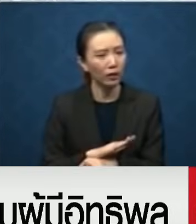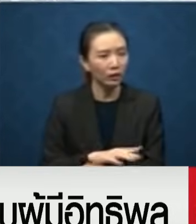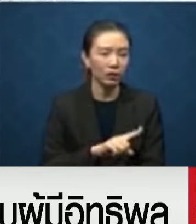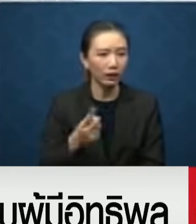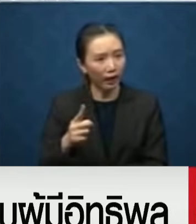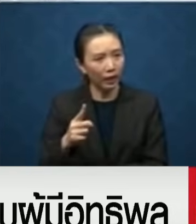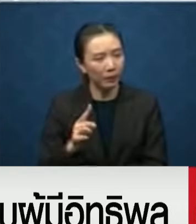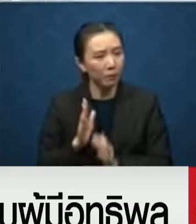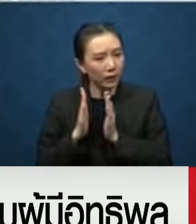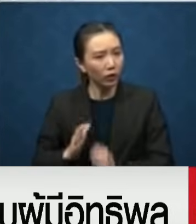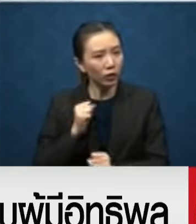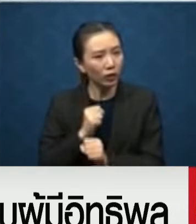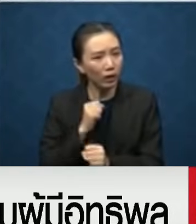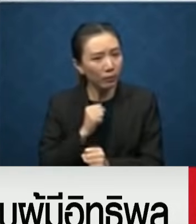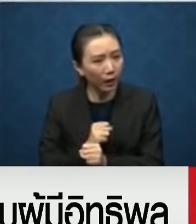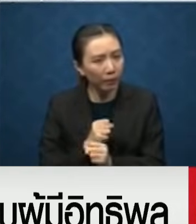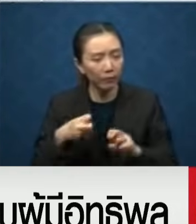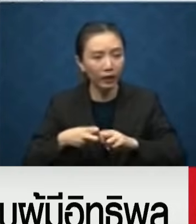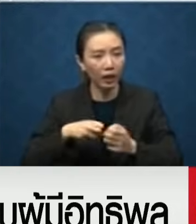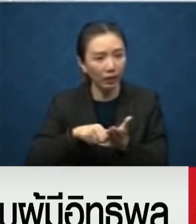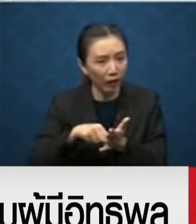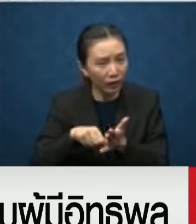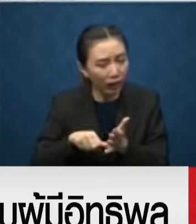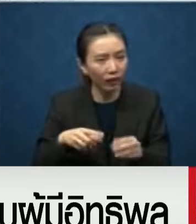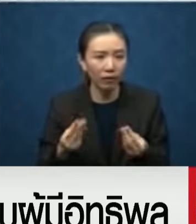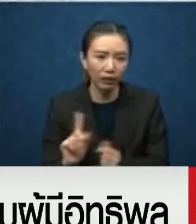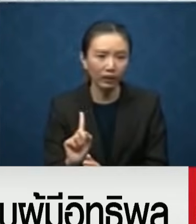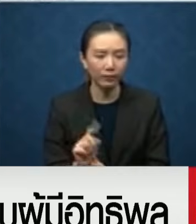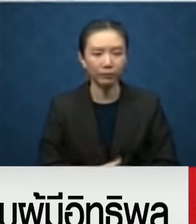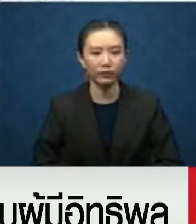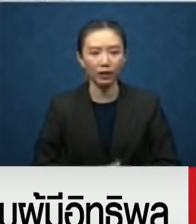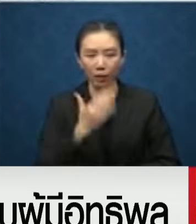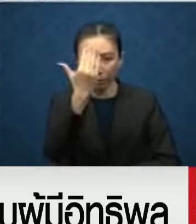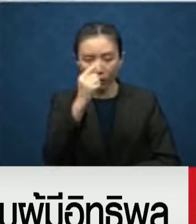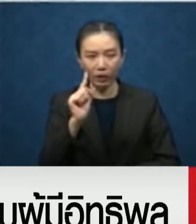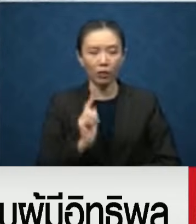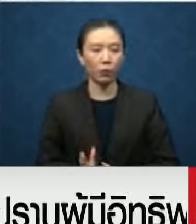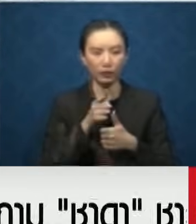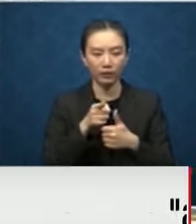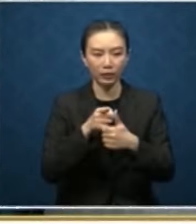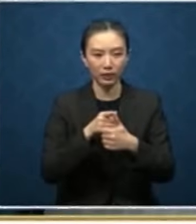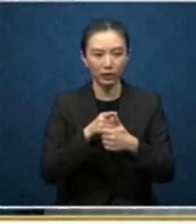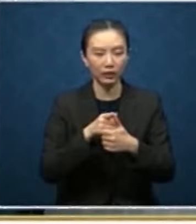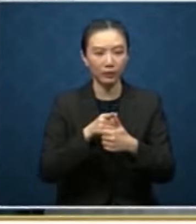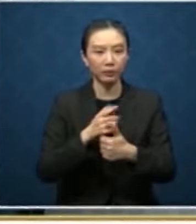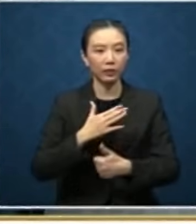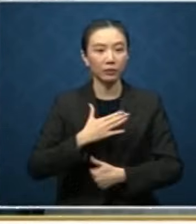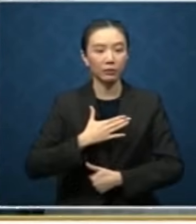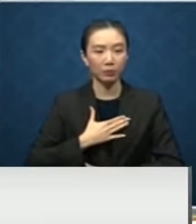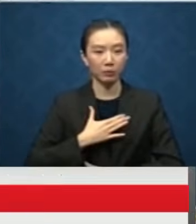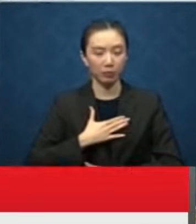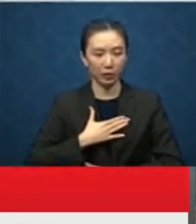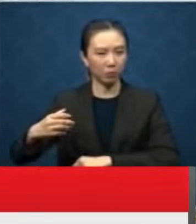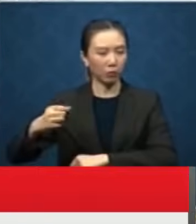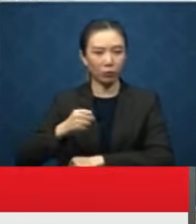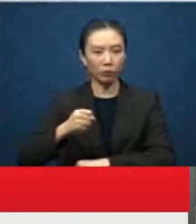บ้านใหญ่บ้านใหญ่ก็ครอบคลุมไปถึงนักการเมืองเราเอานักเลงมาปราบ